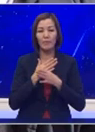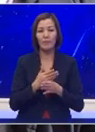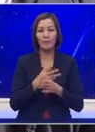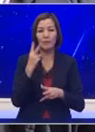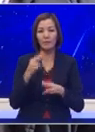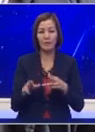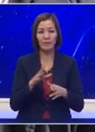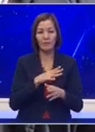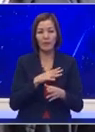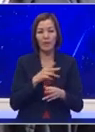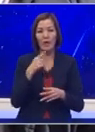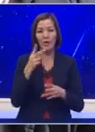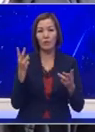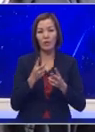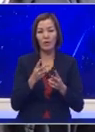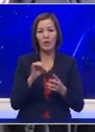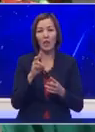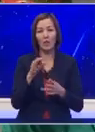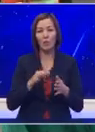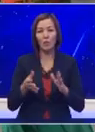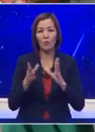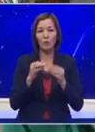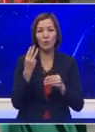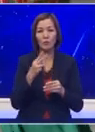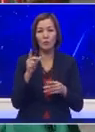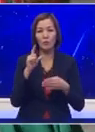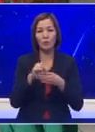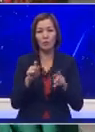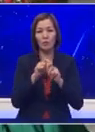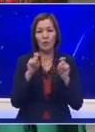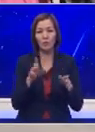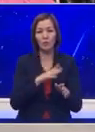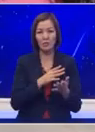бой көтерген. Айта кетсек, бүгінде Алакөл өңірі бойынша 32 мешіт жамағат үшін